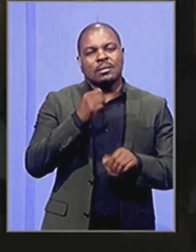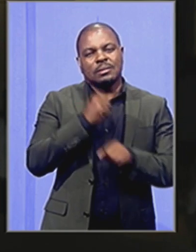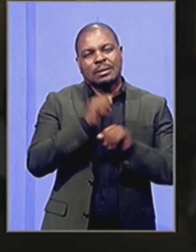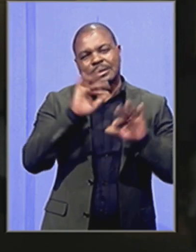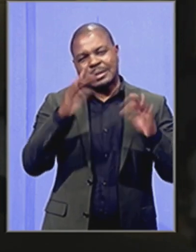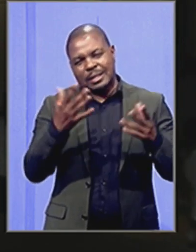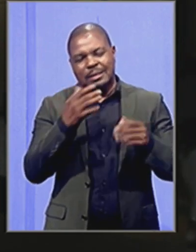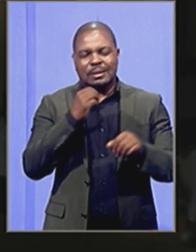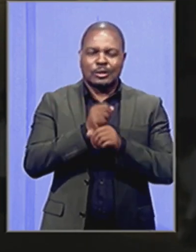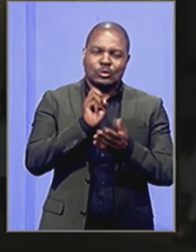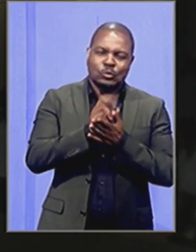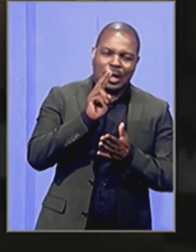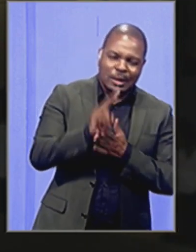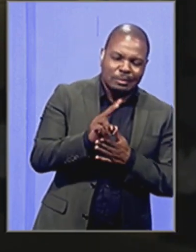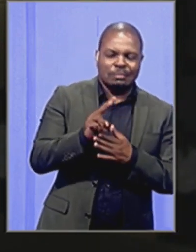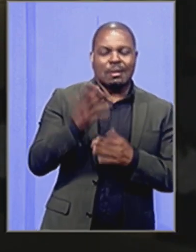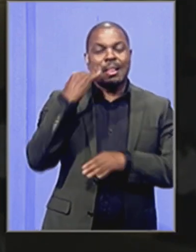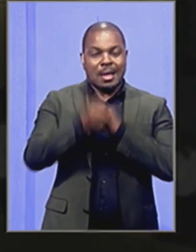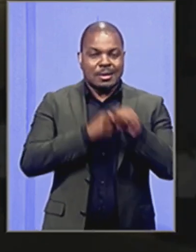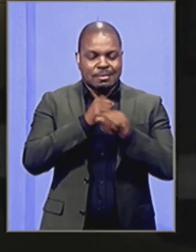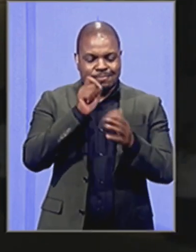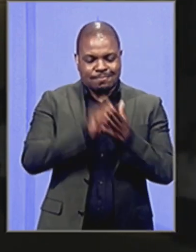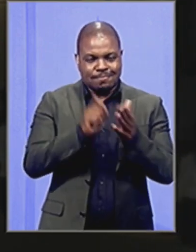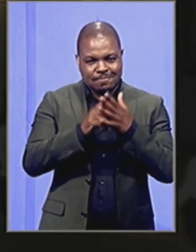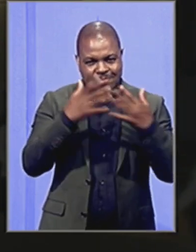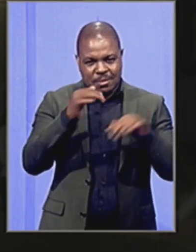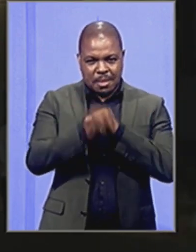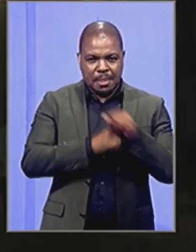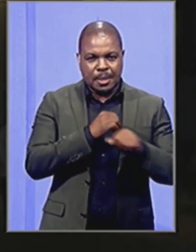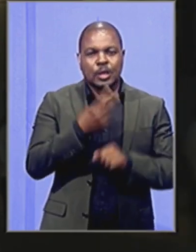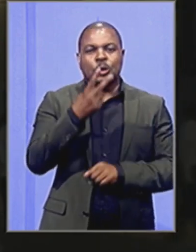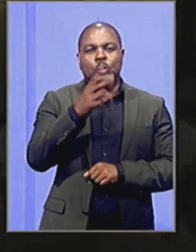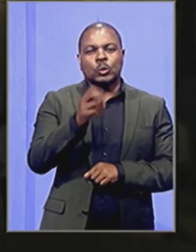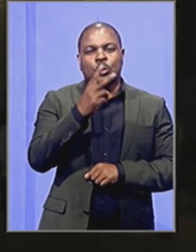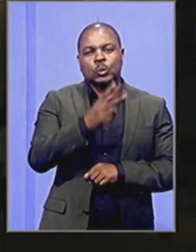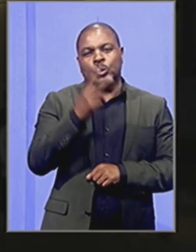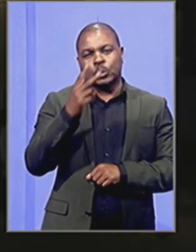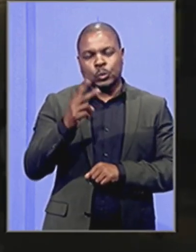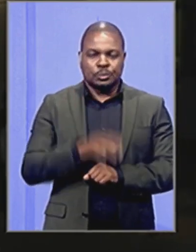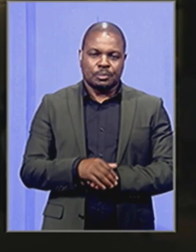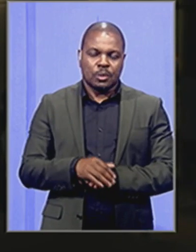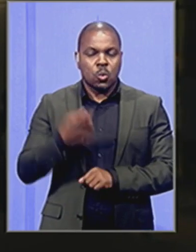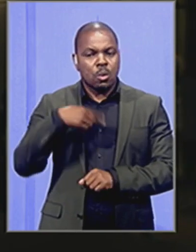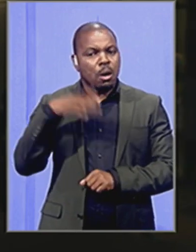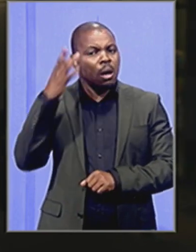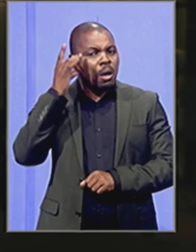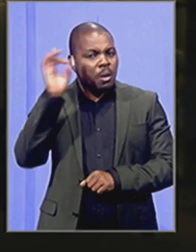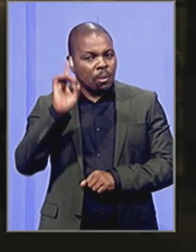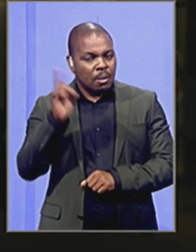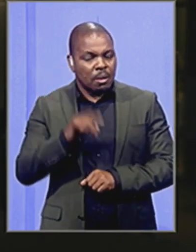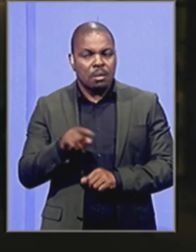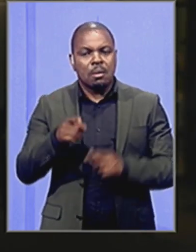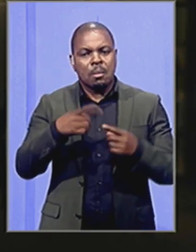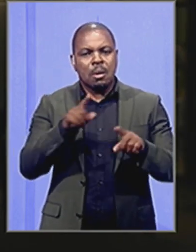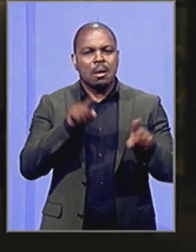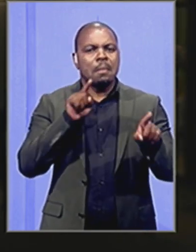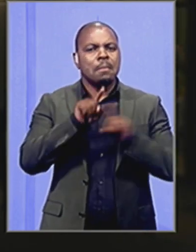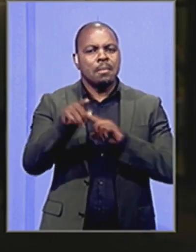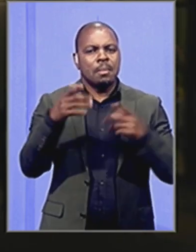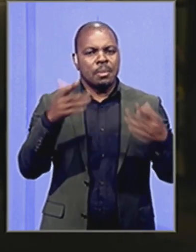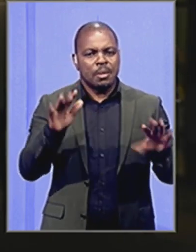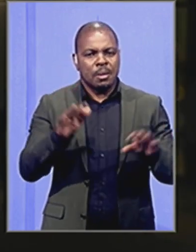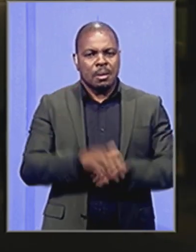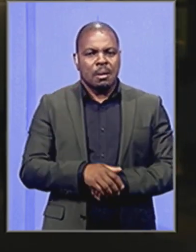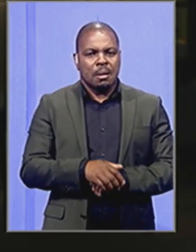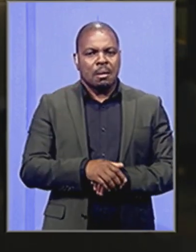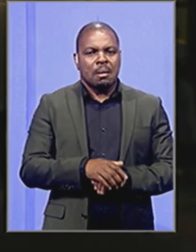or grade 12 ngwago fetileng ka ngwaga wa 2022 re kwele gore ba ile ba re go phasa ditlhatlhobo tša bona di-exam